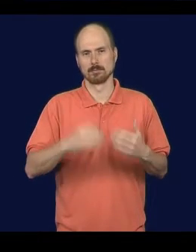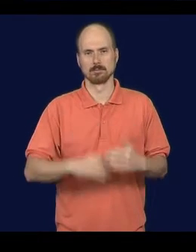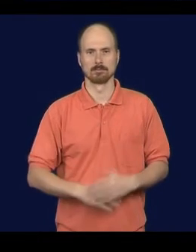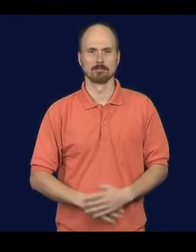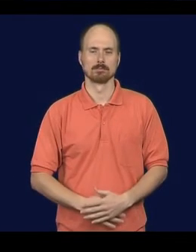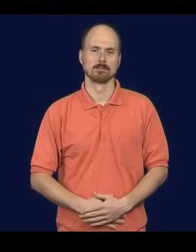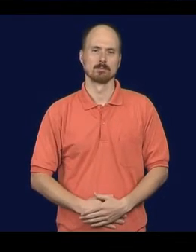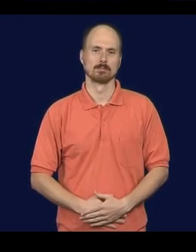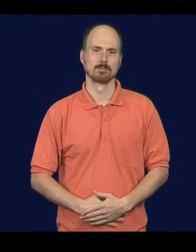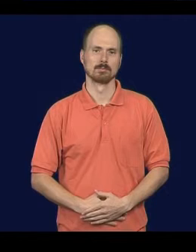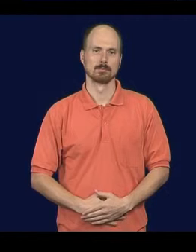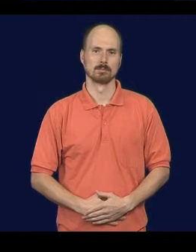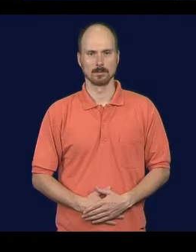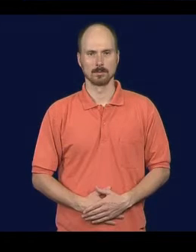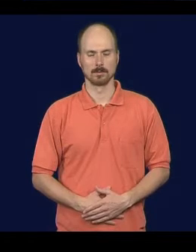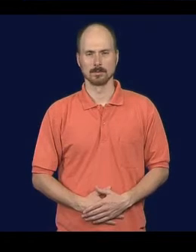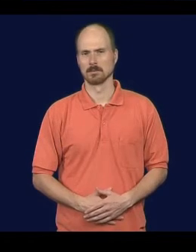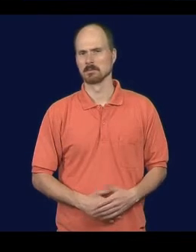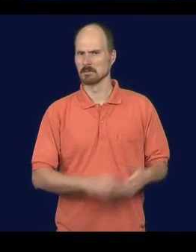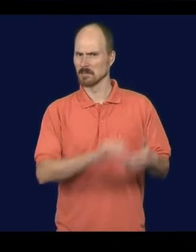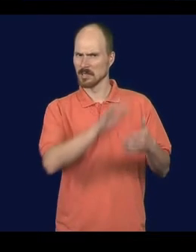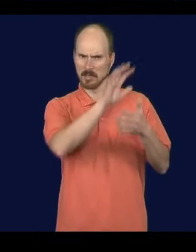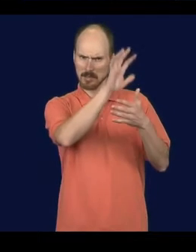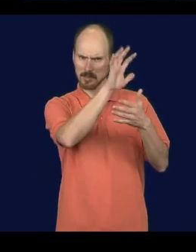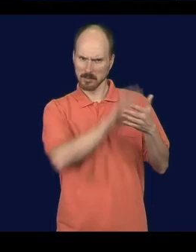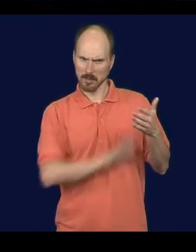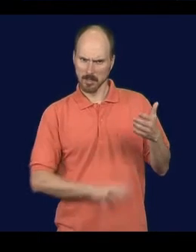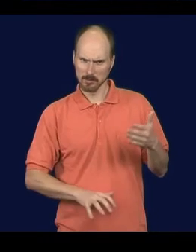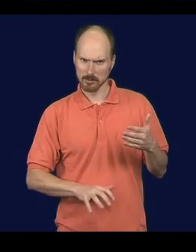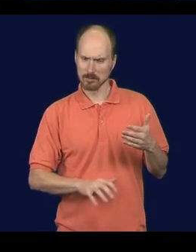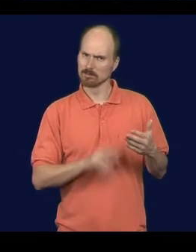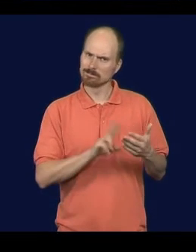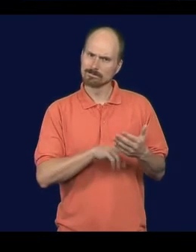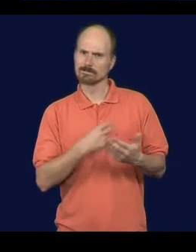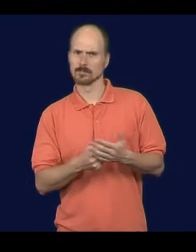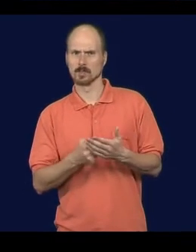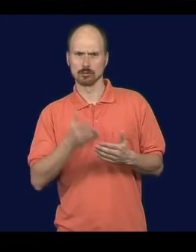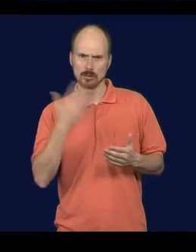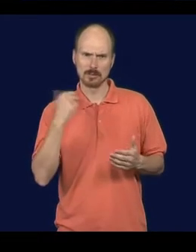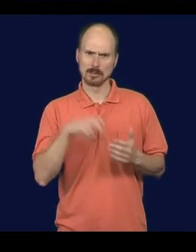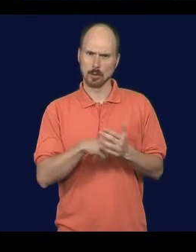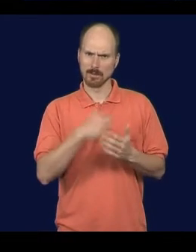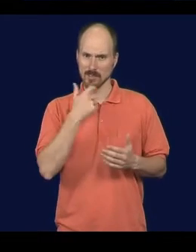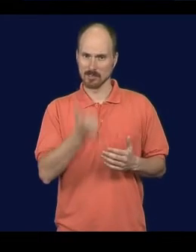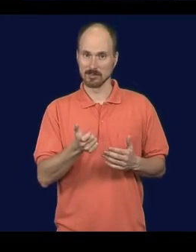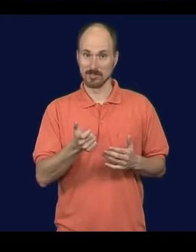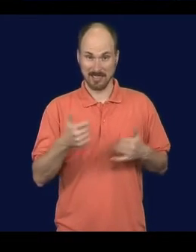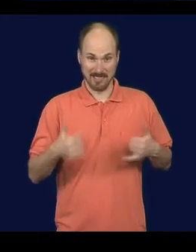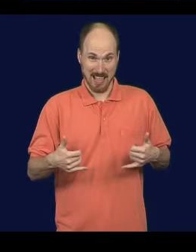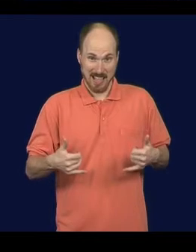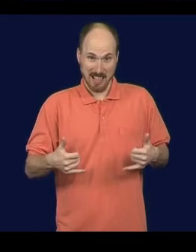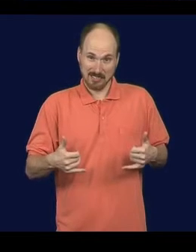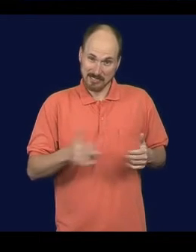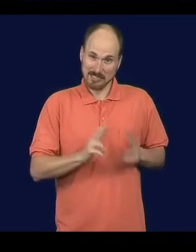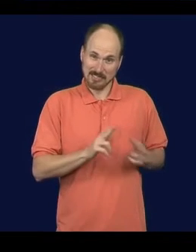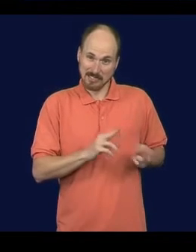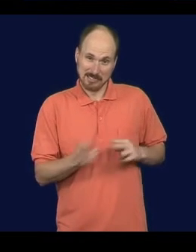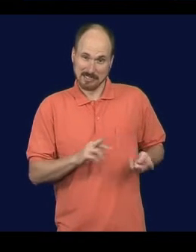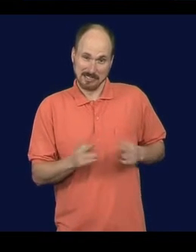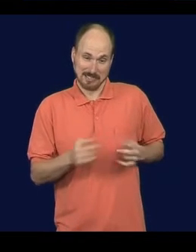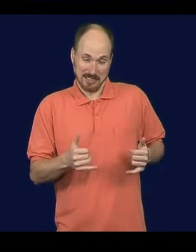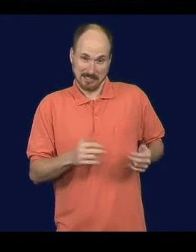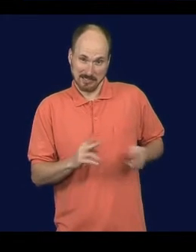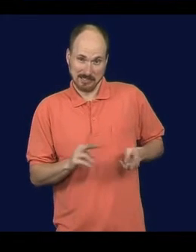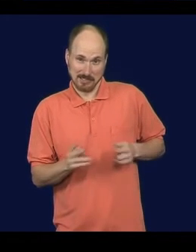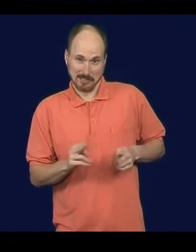mobilní telefon s aplikací a PC software. A uživatel si sám nebo s